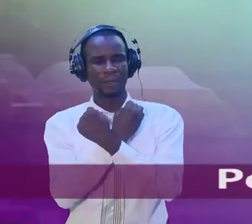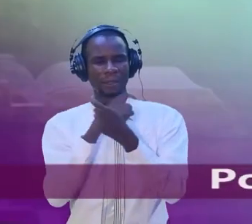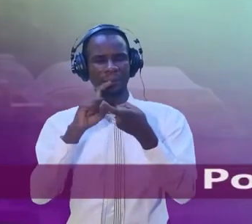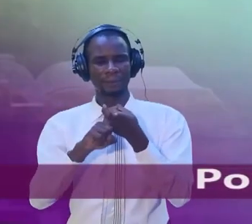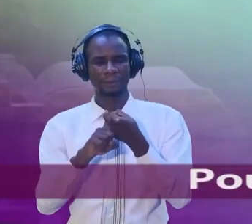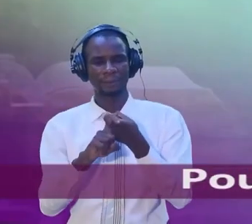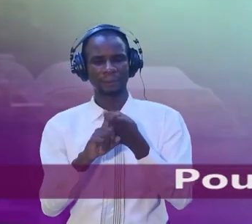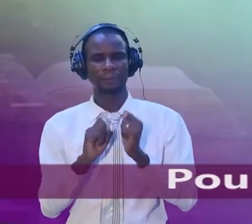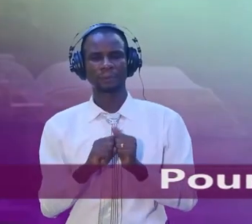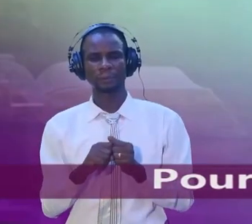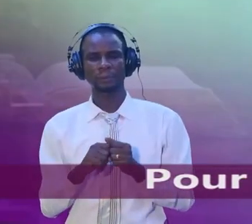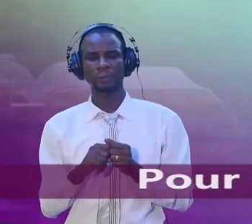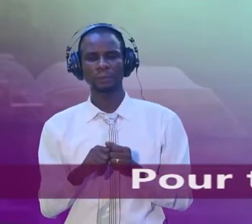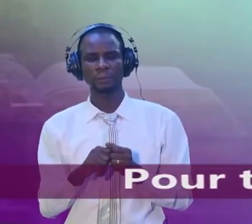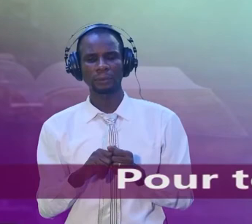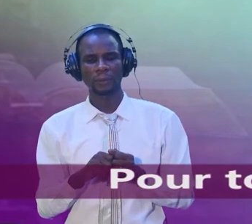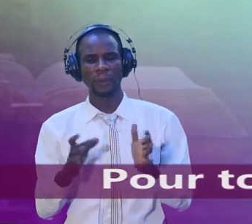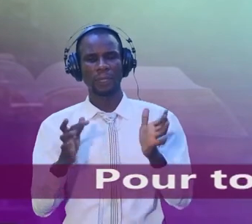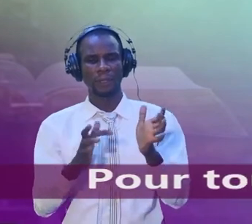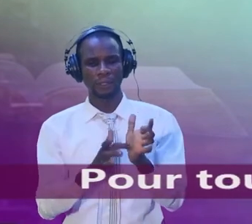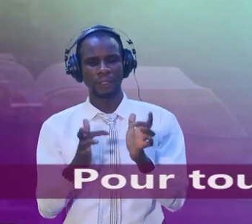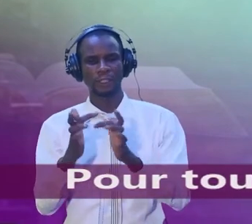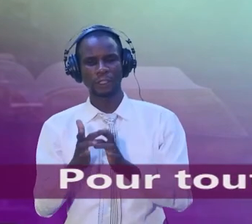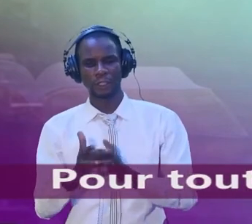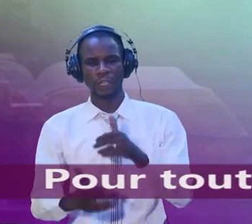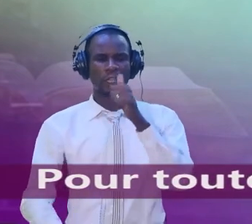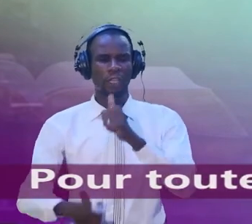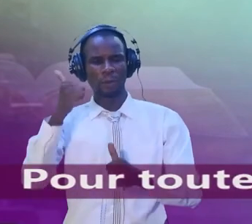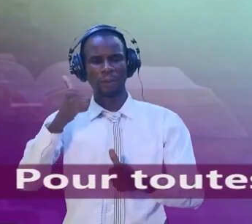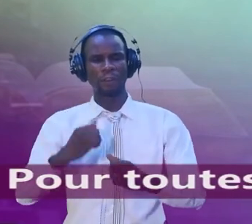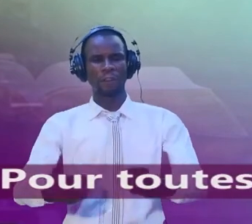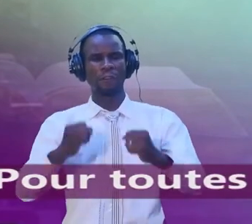mambo ya giza rafiki zangu